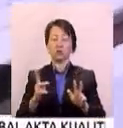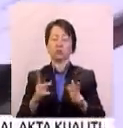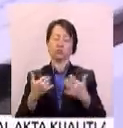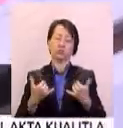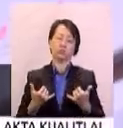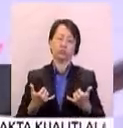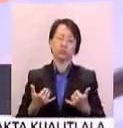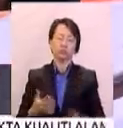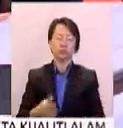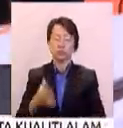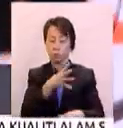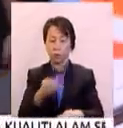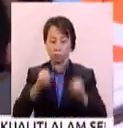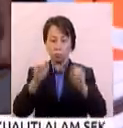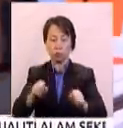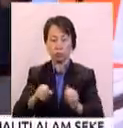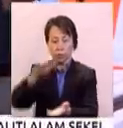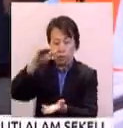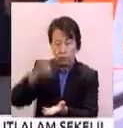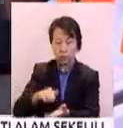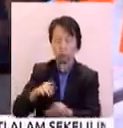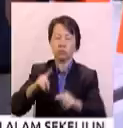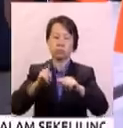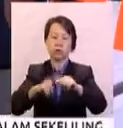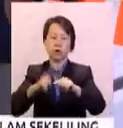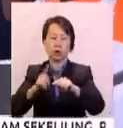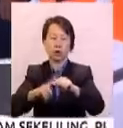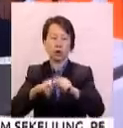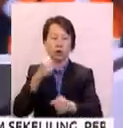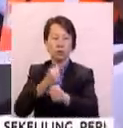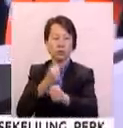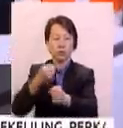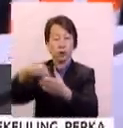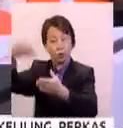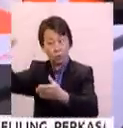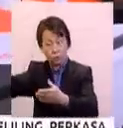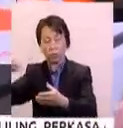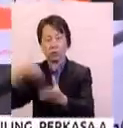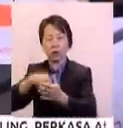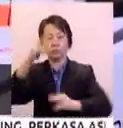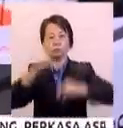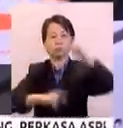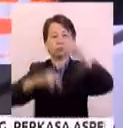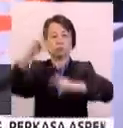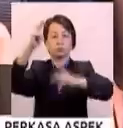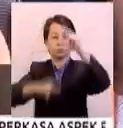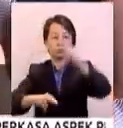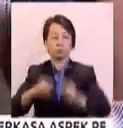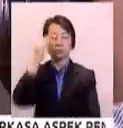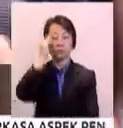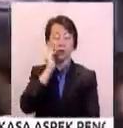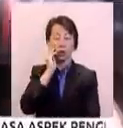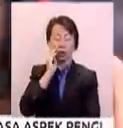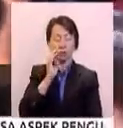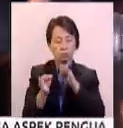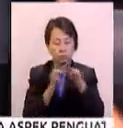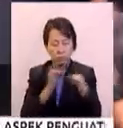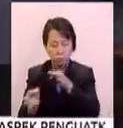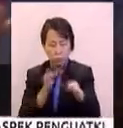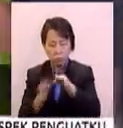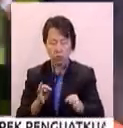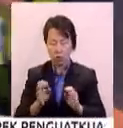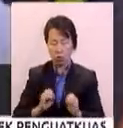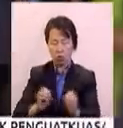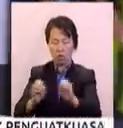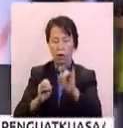ini. Ini sekaligus mampu mengurangkan kebergantungan terhadap pekerja asing dalam sektor pembinaan. Tun Mahathir diberi taklimat mengenai